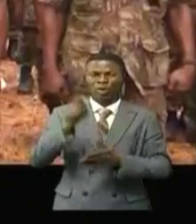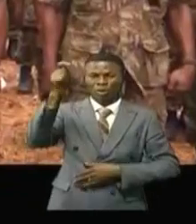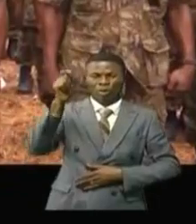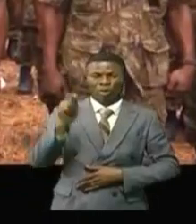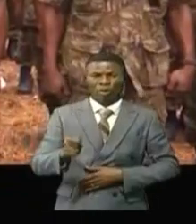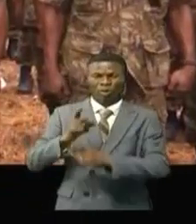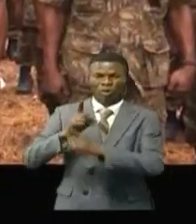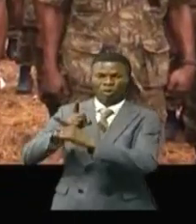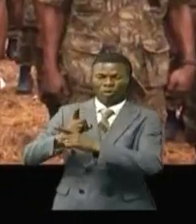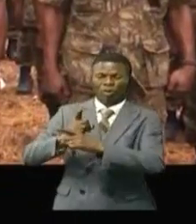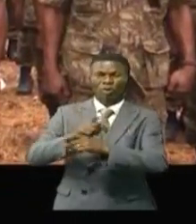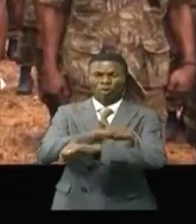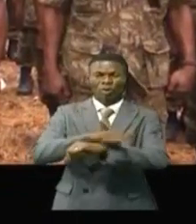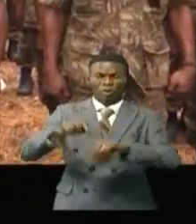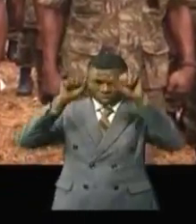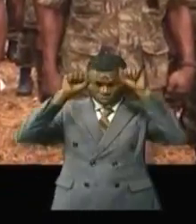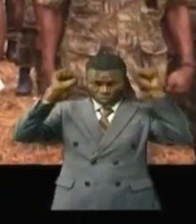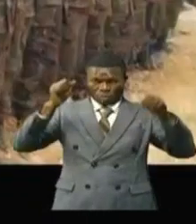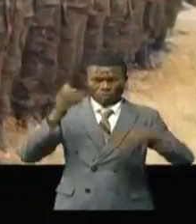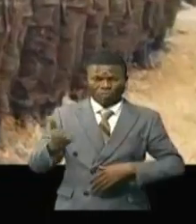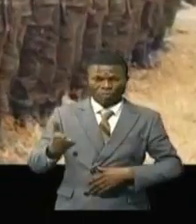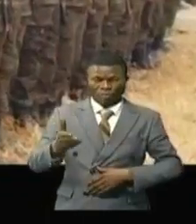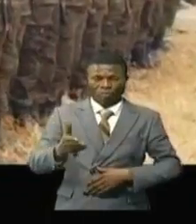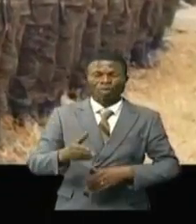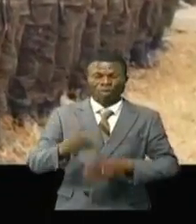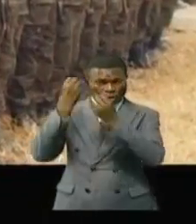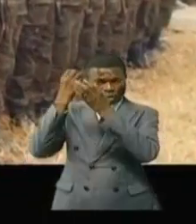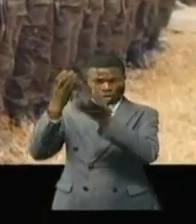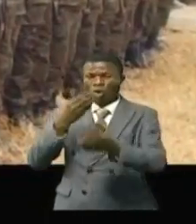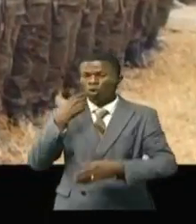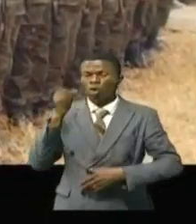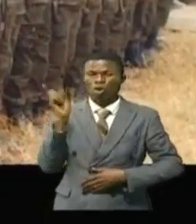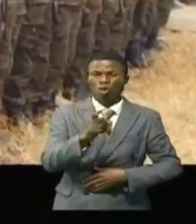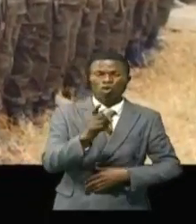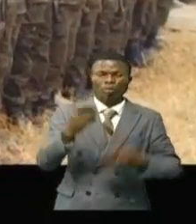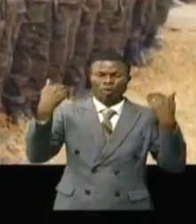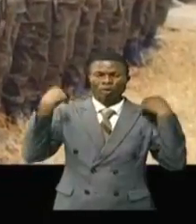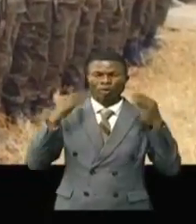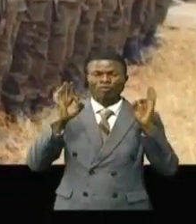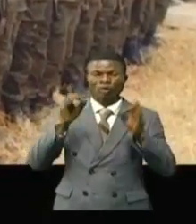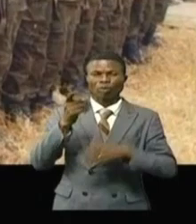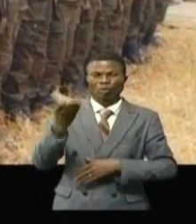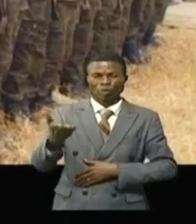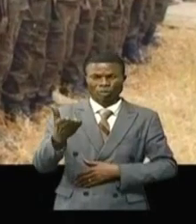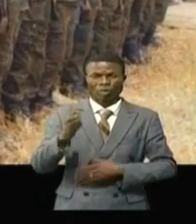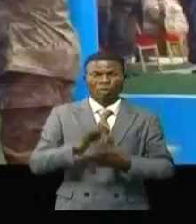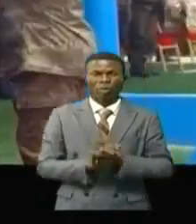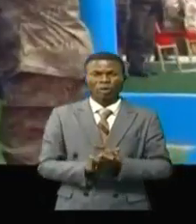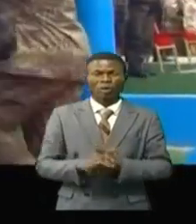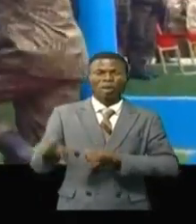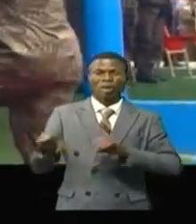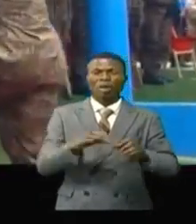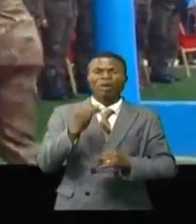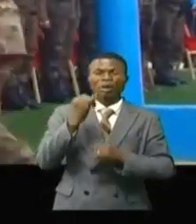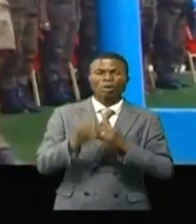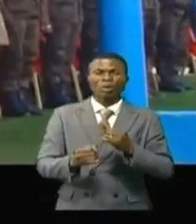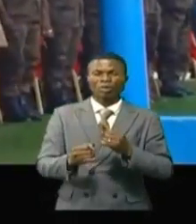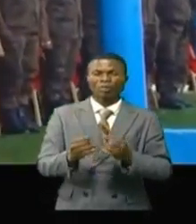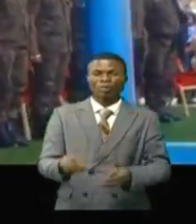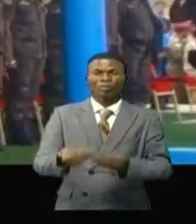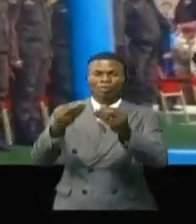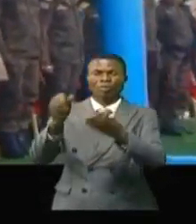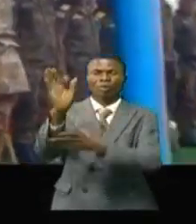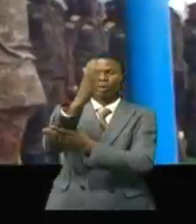de protection de l'institution président à obéir aux ordres du nouveau chef. Le clou de l'événement, c'est fut la remise